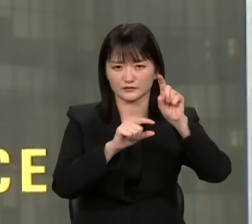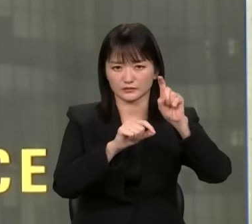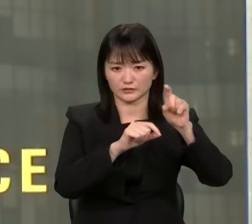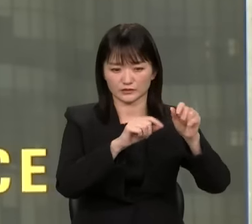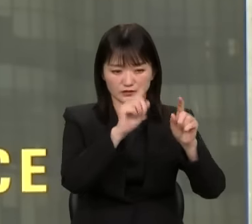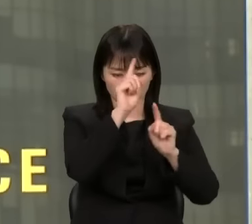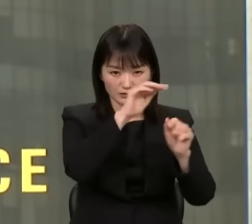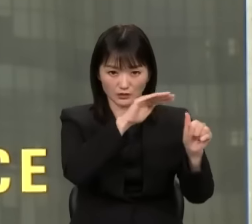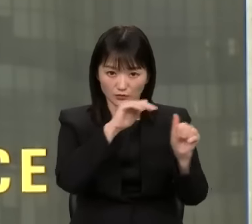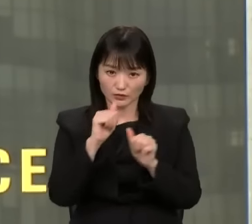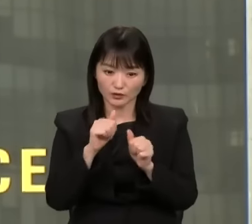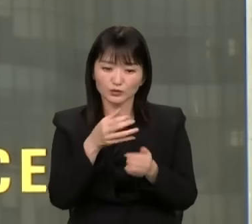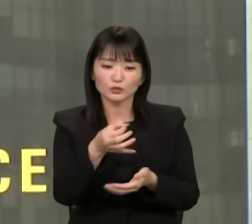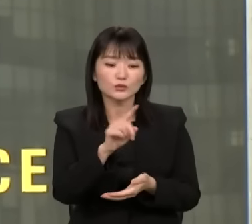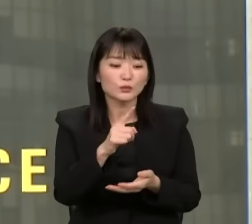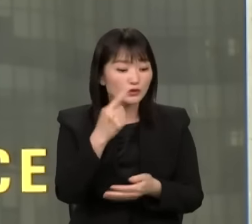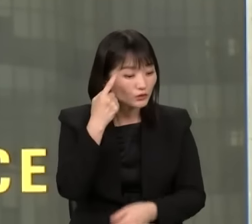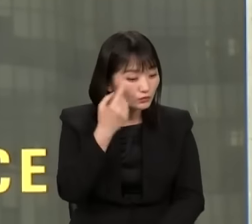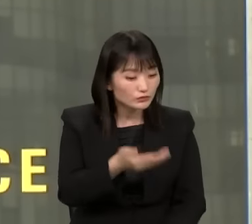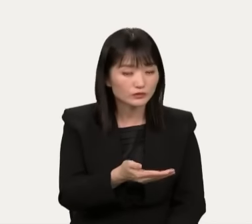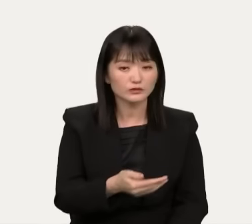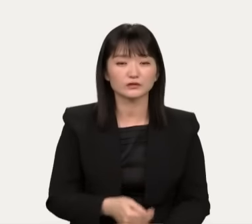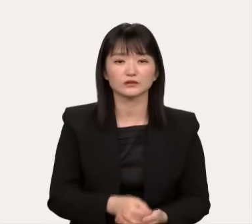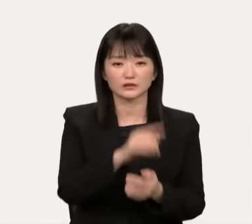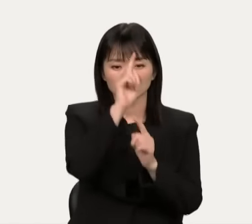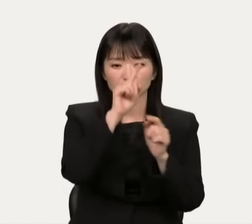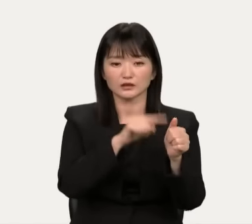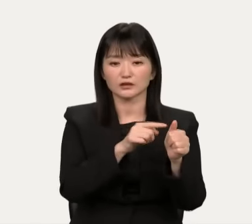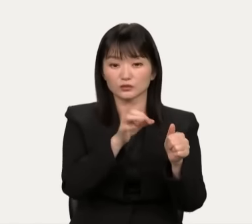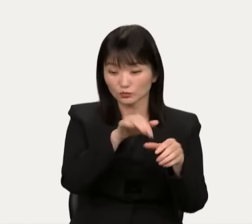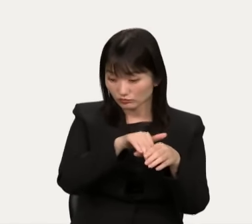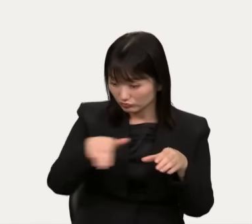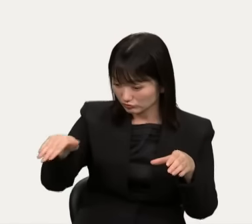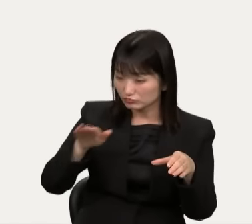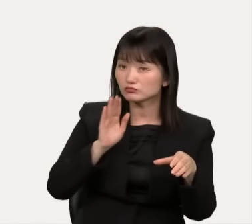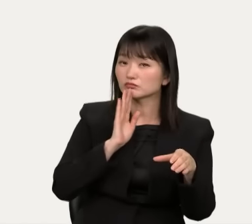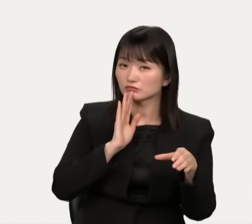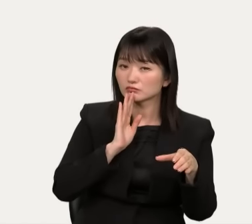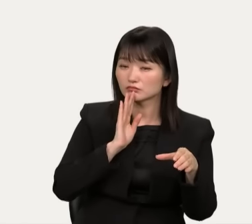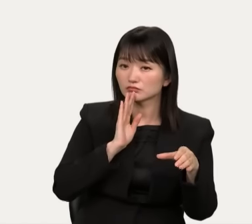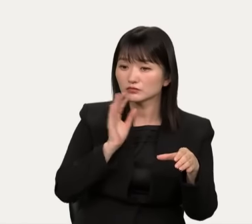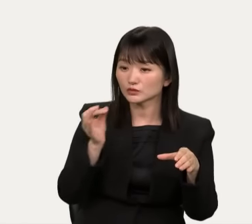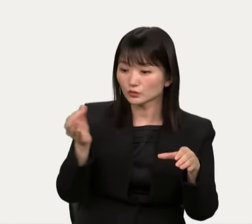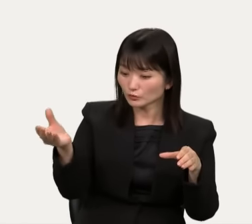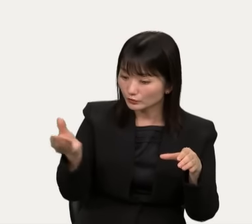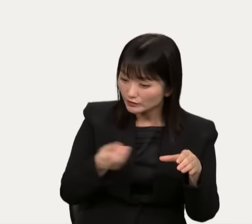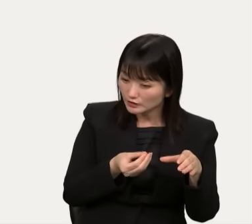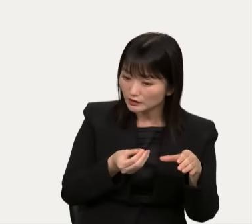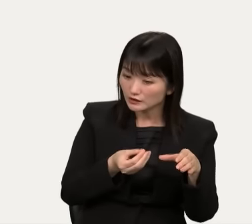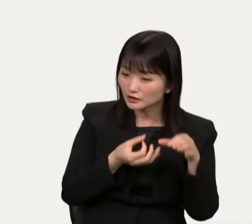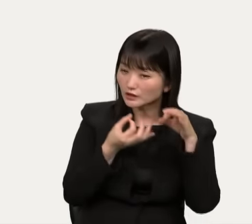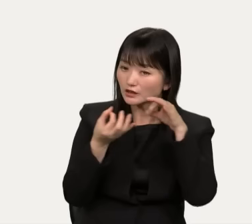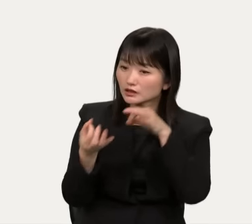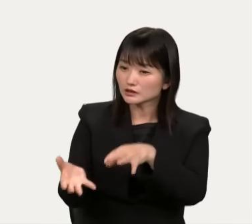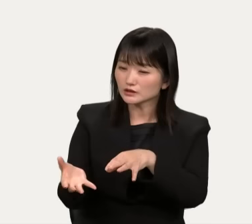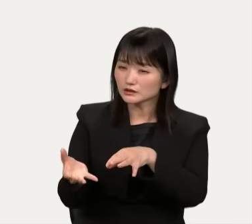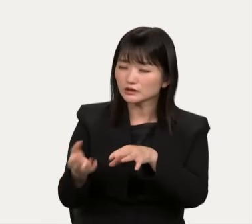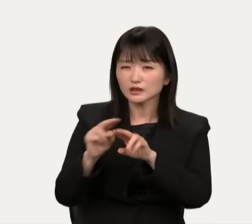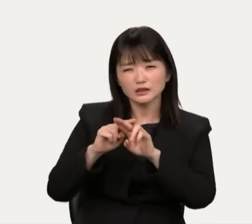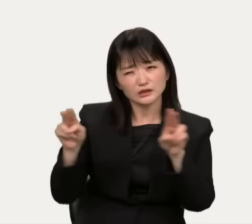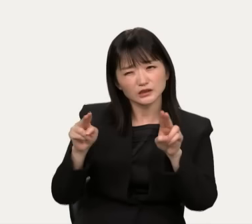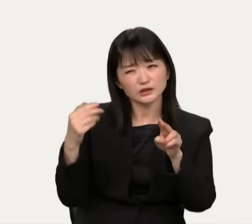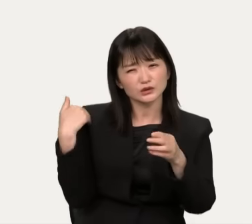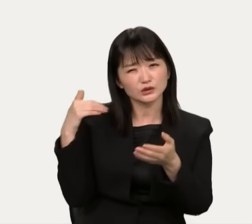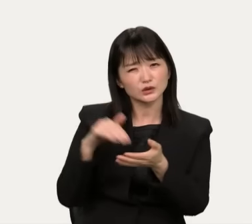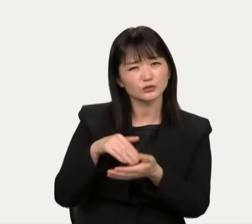치는 을 물었 이씨는 돈을 보낸 건 맞다면서 빌렸던 건지 투자를 하려다 안하게 되어 다시